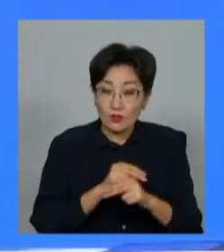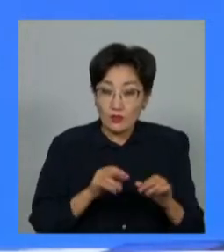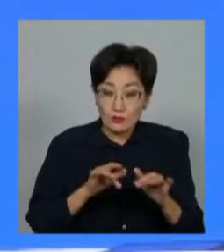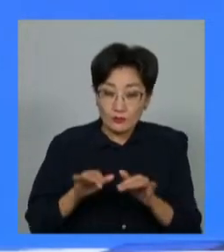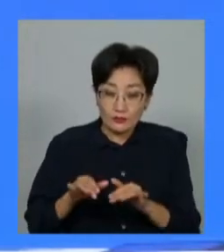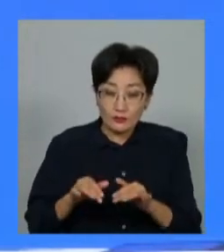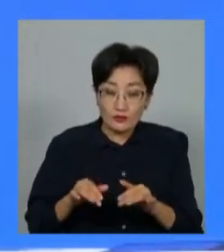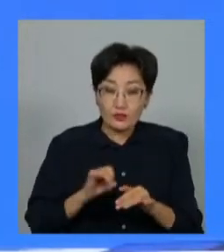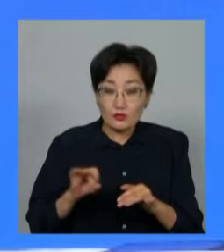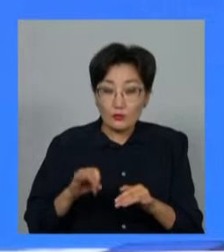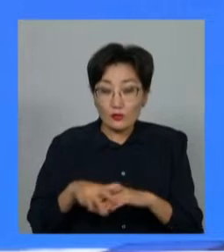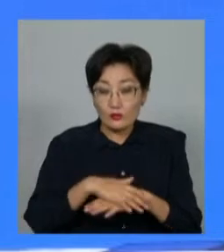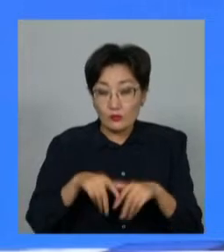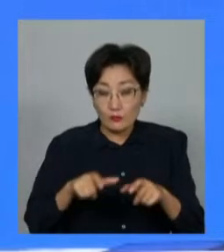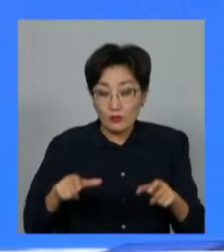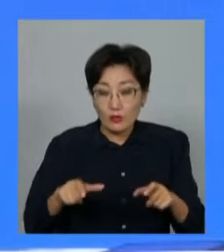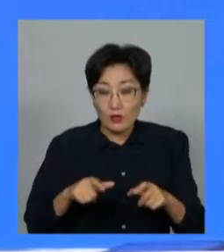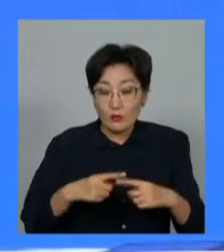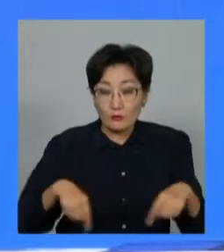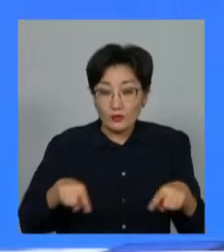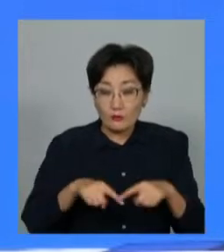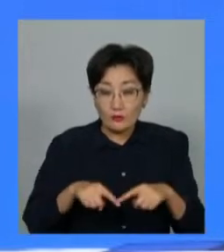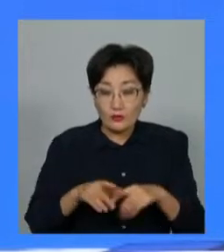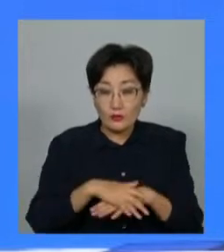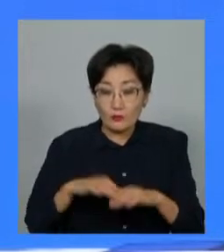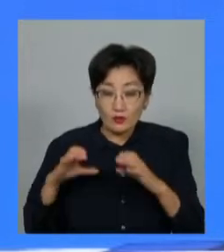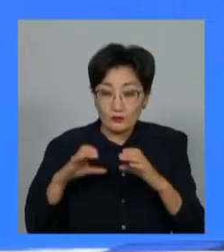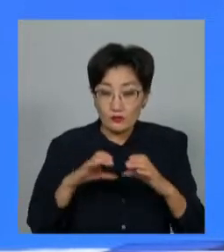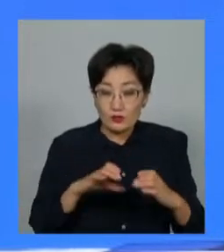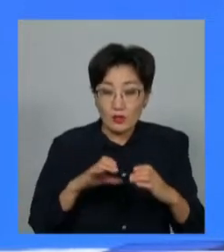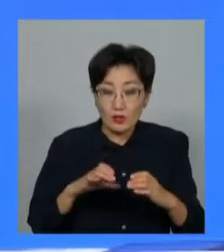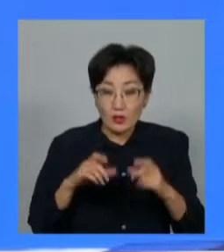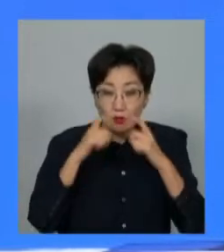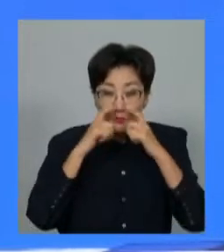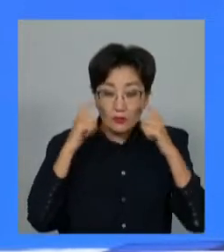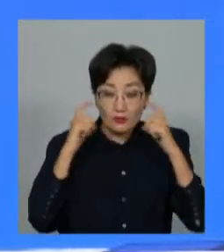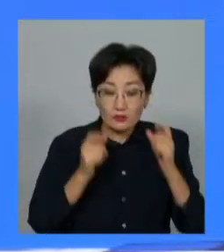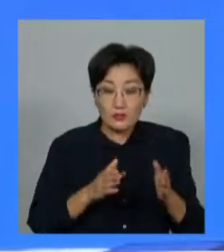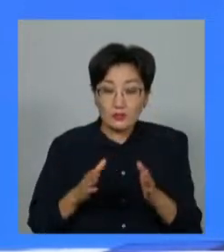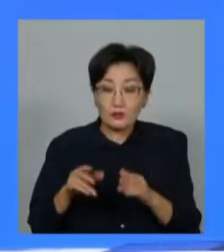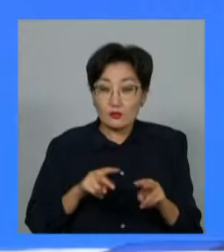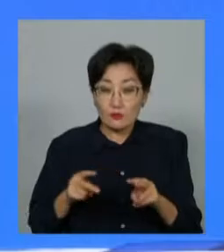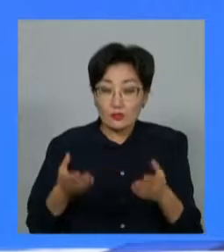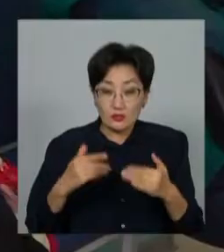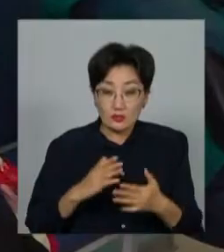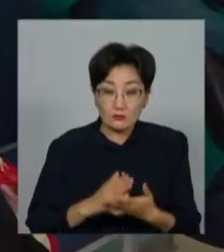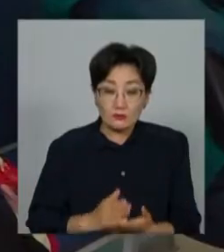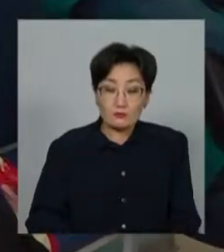вакцинациялауға және қоғамдық орындар мен қоғамдық көліктерде бетпе режимін сақтауға шақырамын.